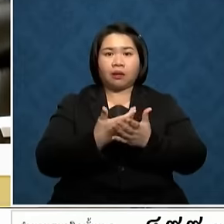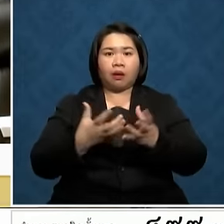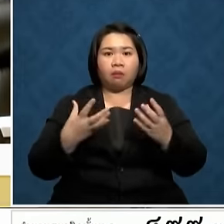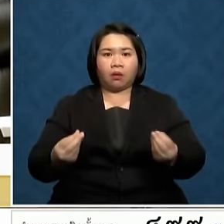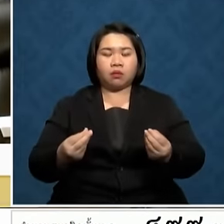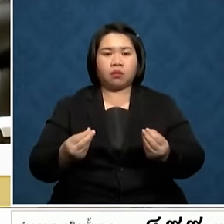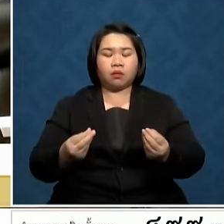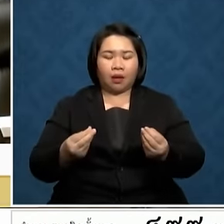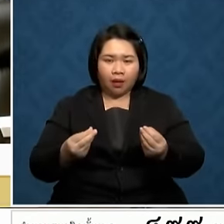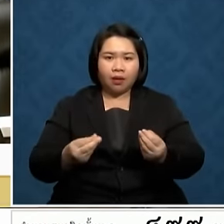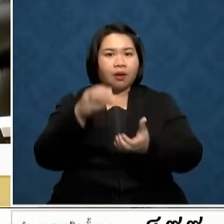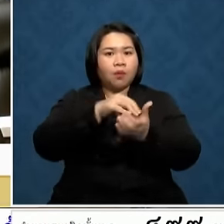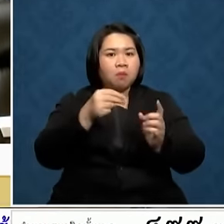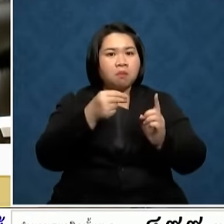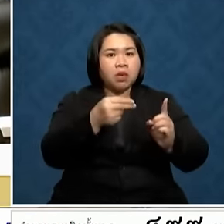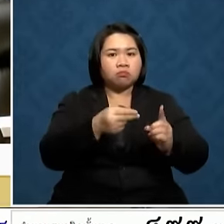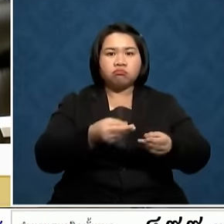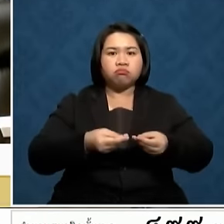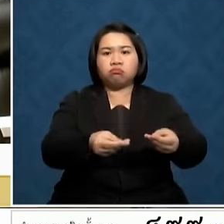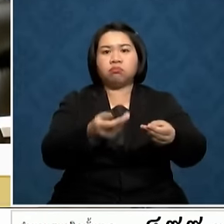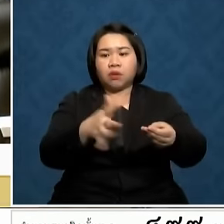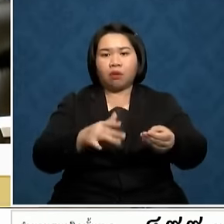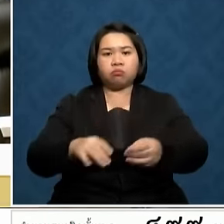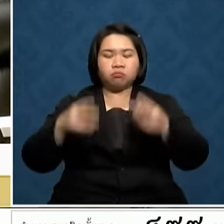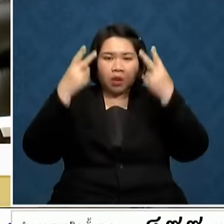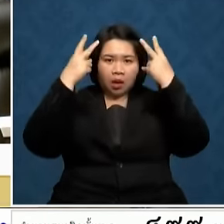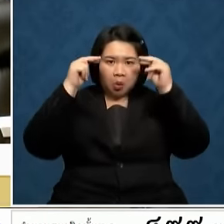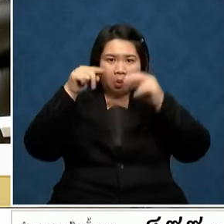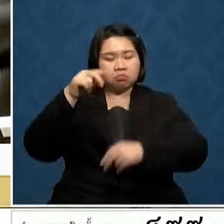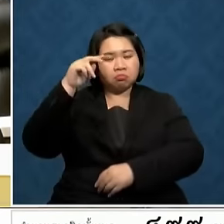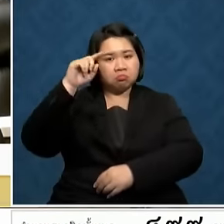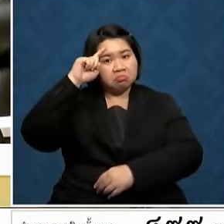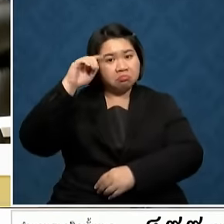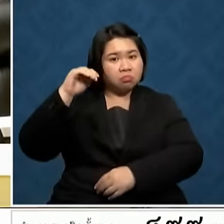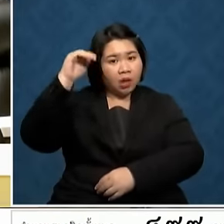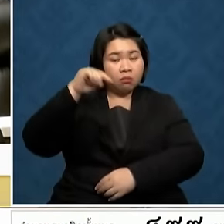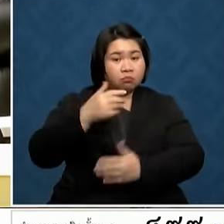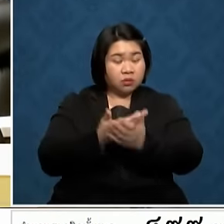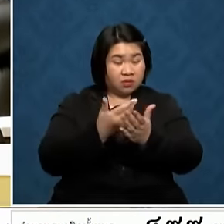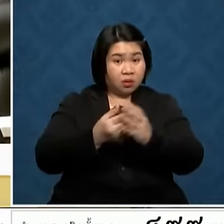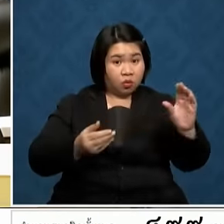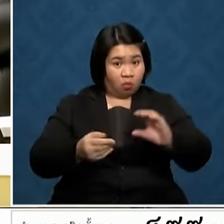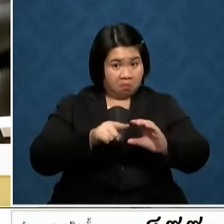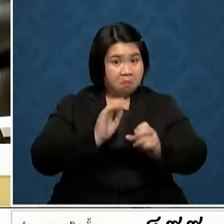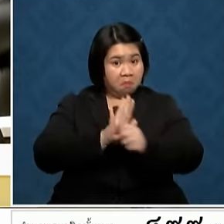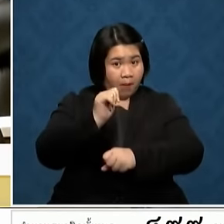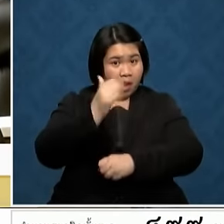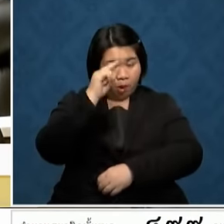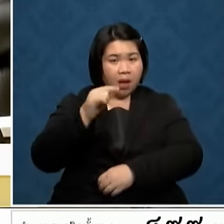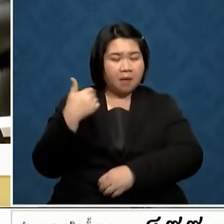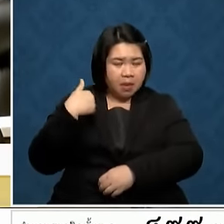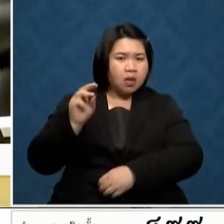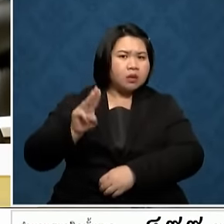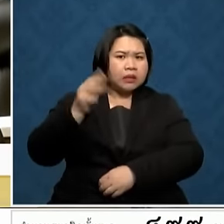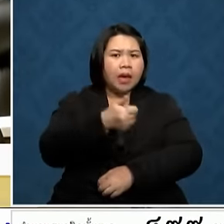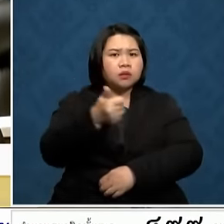กับ Visual Wallet นั้นจะทำใหรฐบาลเสรหาในปจุบันอาจจะไมมงบมาณเพียงพอในการทำตามคำสัญญาเชงโยบายออ